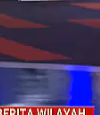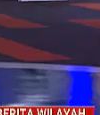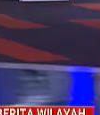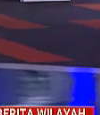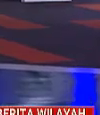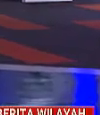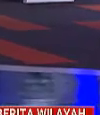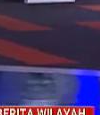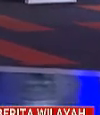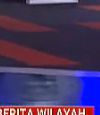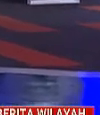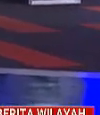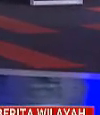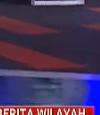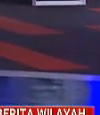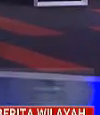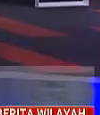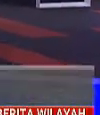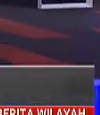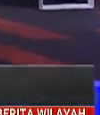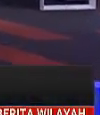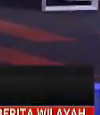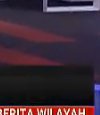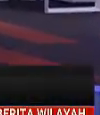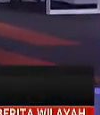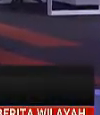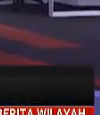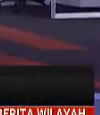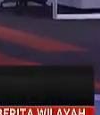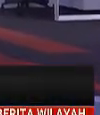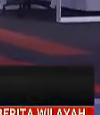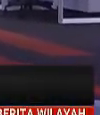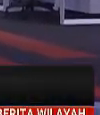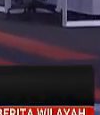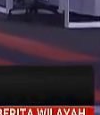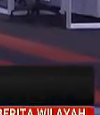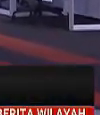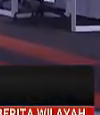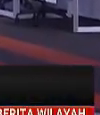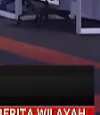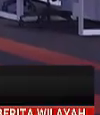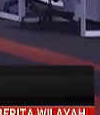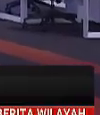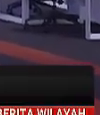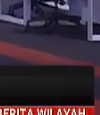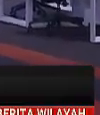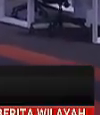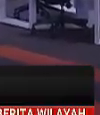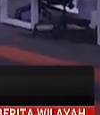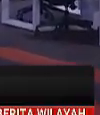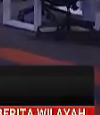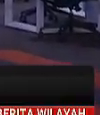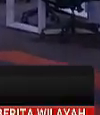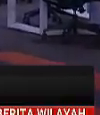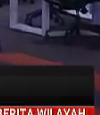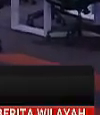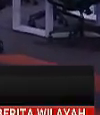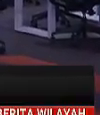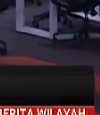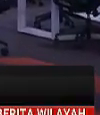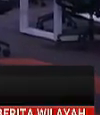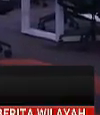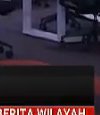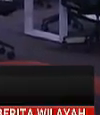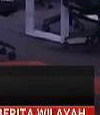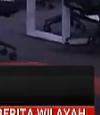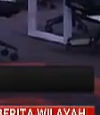Assalamualaikum dan selamat petang. Berita Wilayah edisi 26 Mac 2021. Anda bersama saya Syuhaida Arifin dan rakan jurubahasa